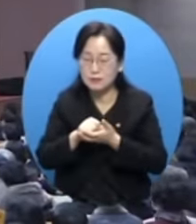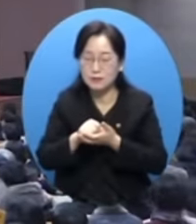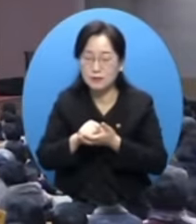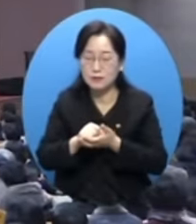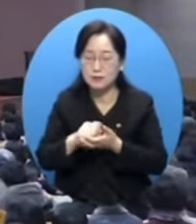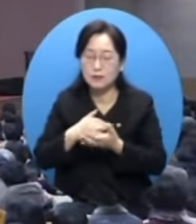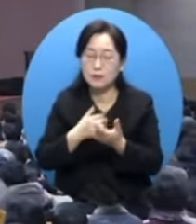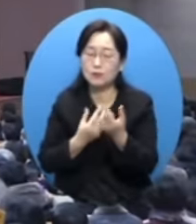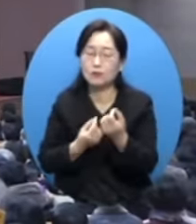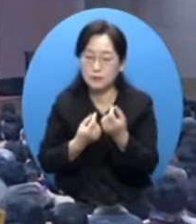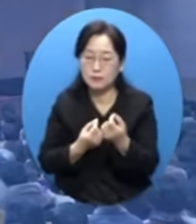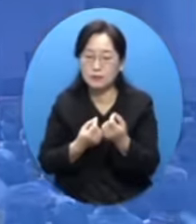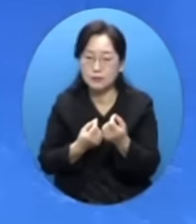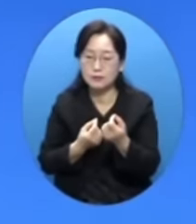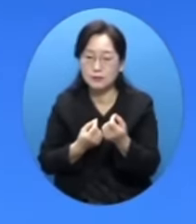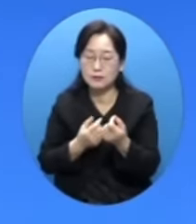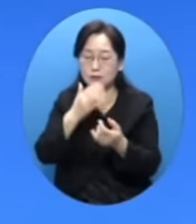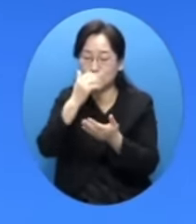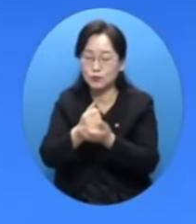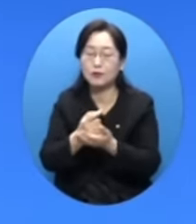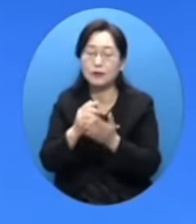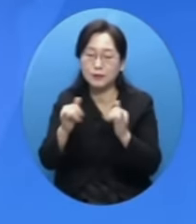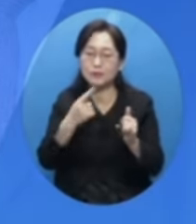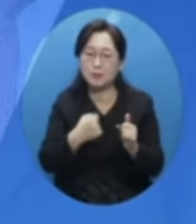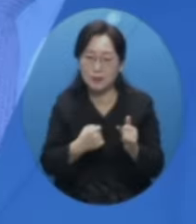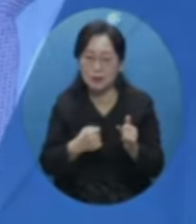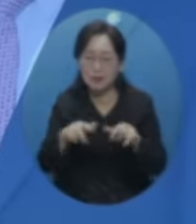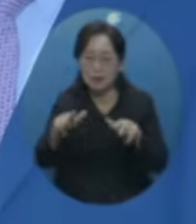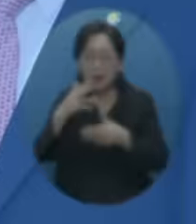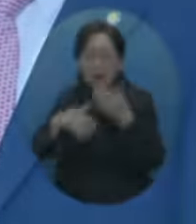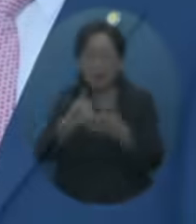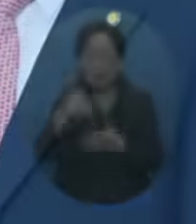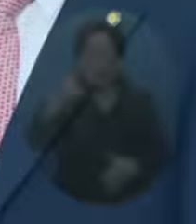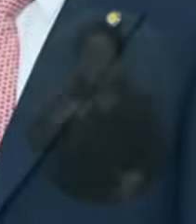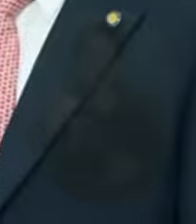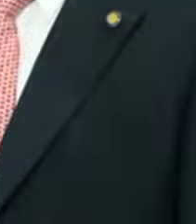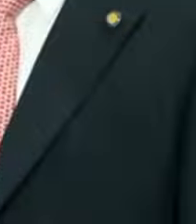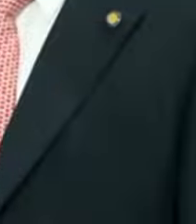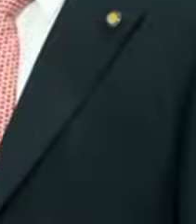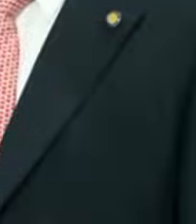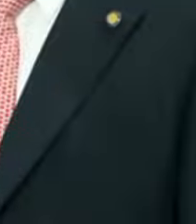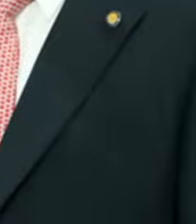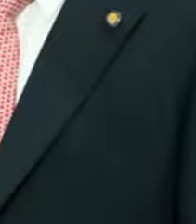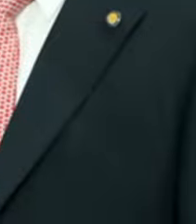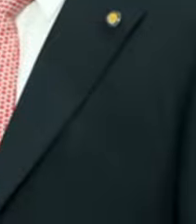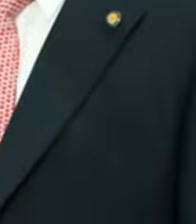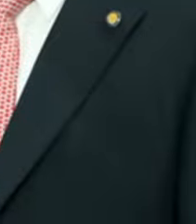나도 같은 죄인이었는데 이제 하나님의 자녀가 되었습니다. 믿음의 거부